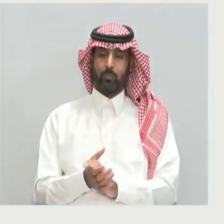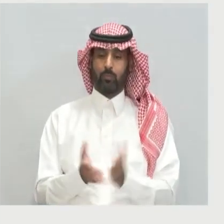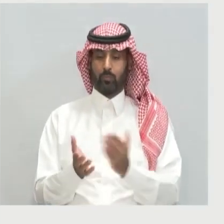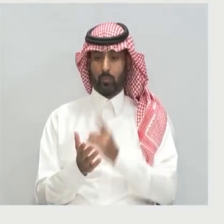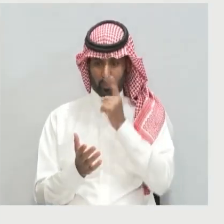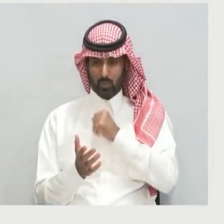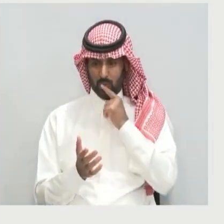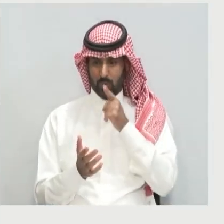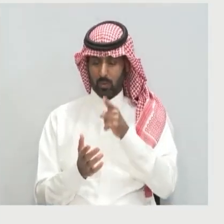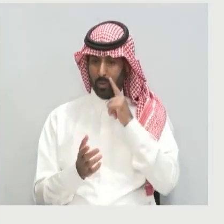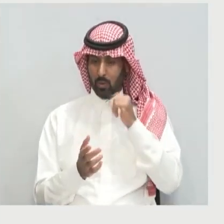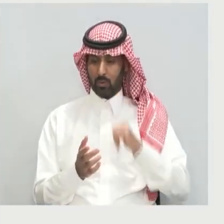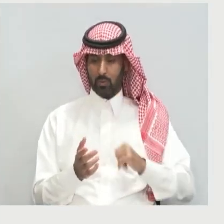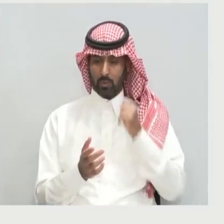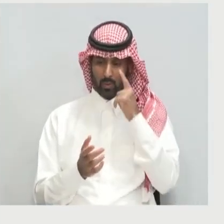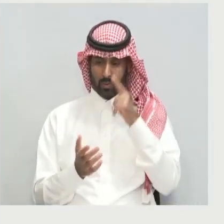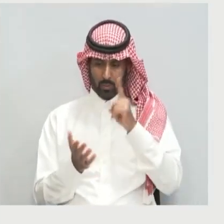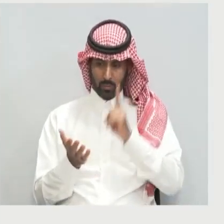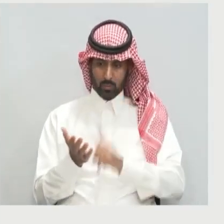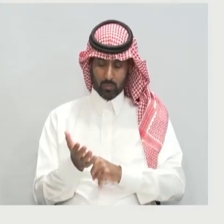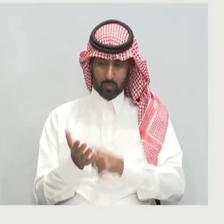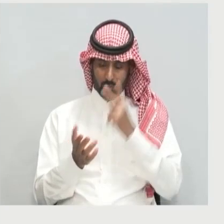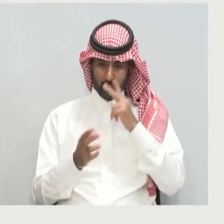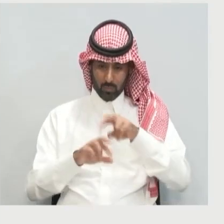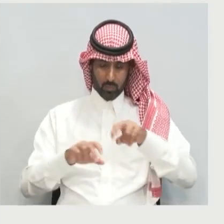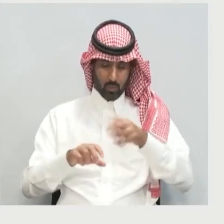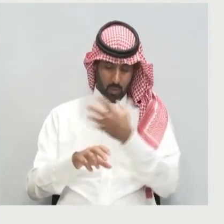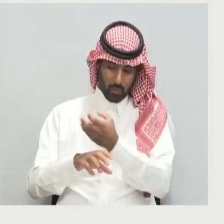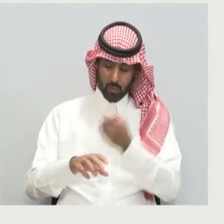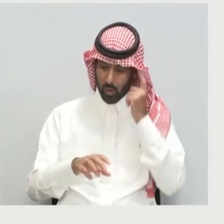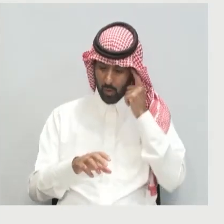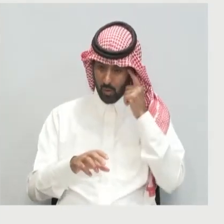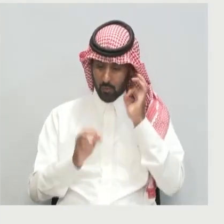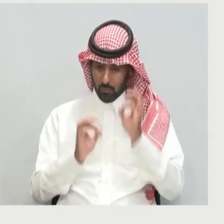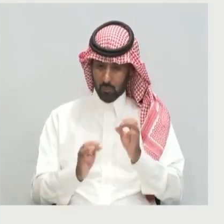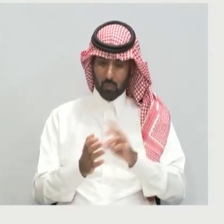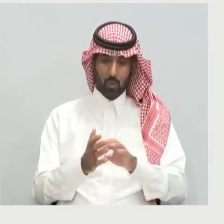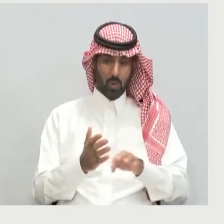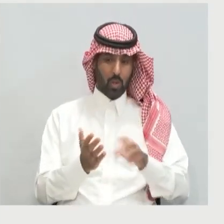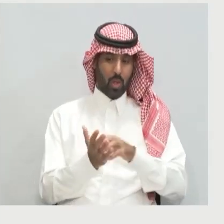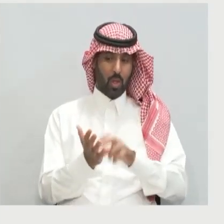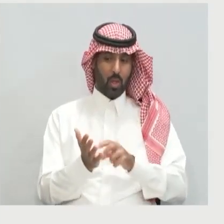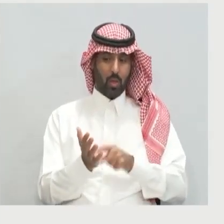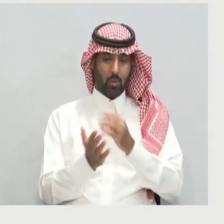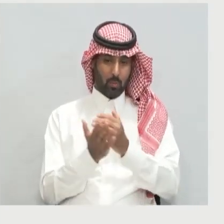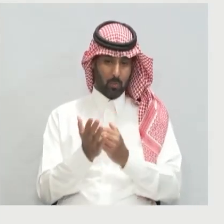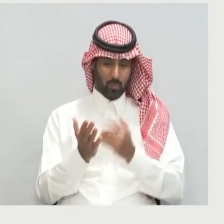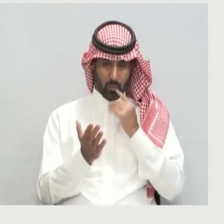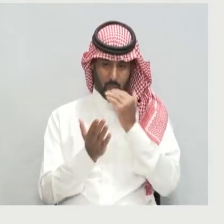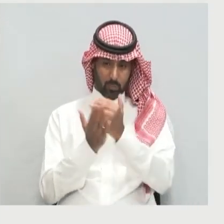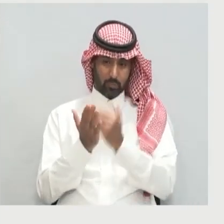يجب عليك عزيز الطالب التحقق من موثوقيه المصادر عبر الانترنت بتطبيق بعض المعايير